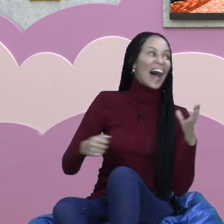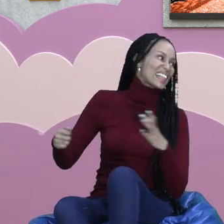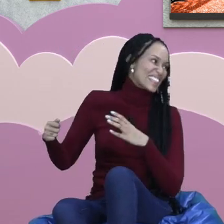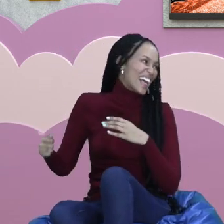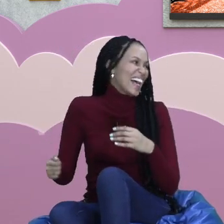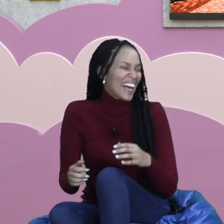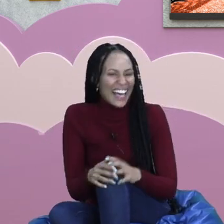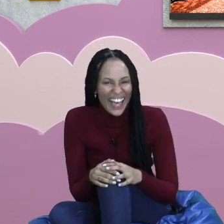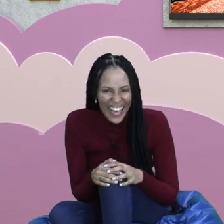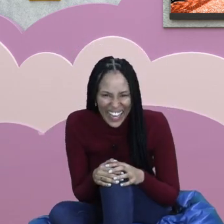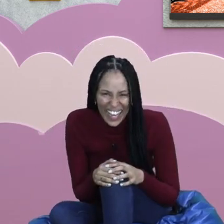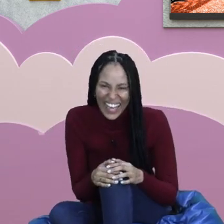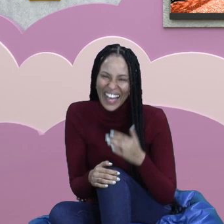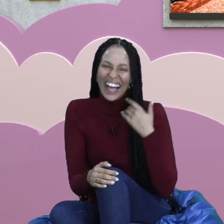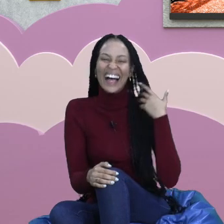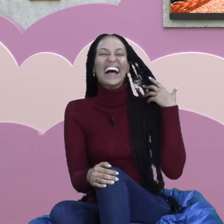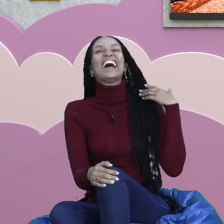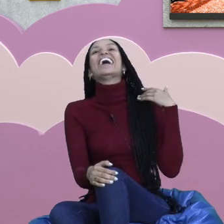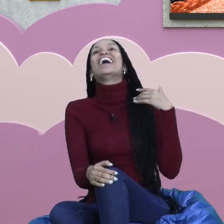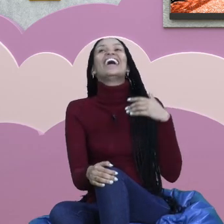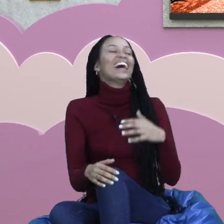'n dans.